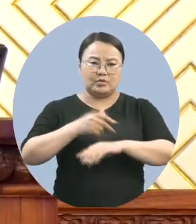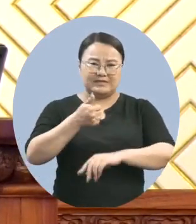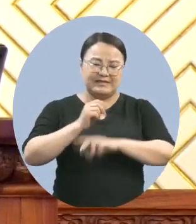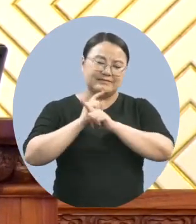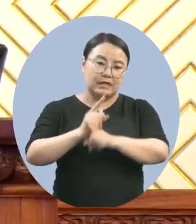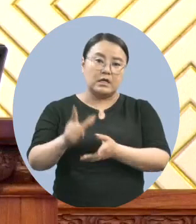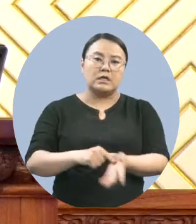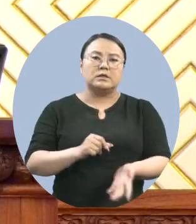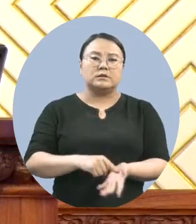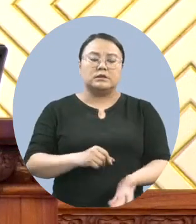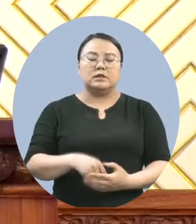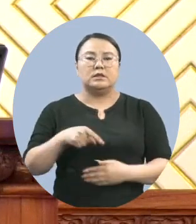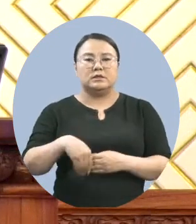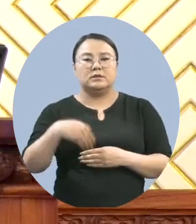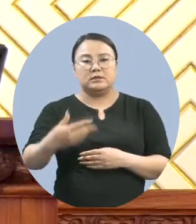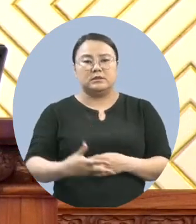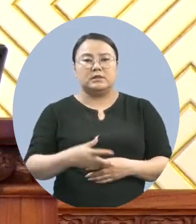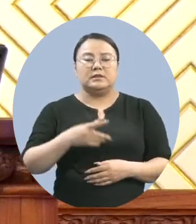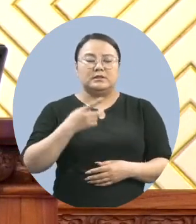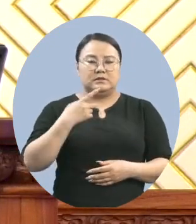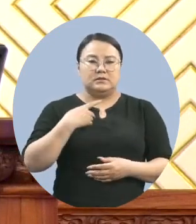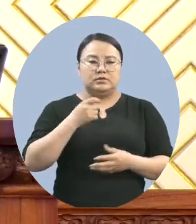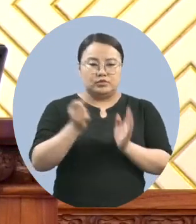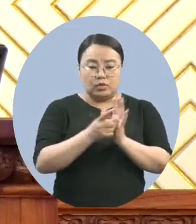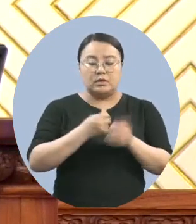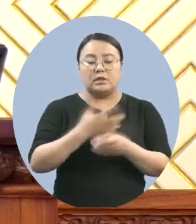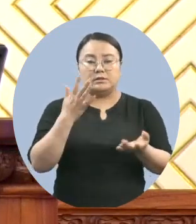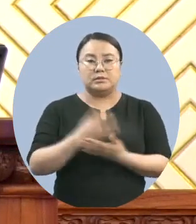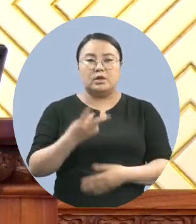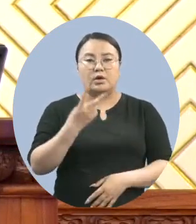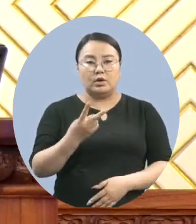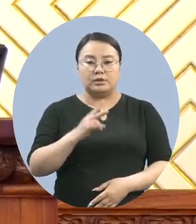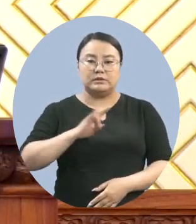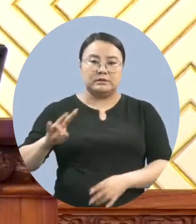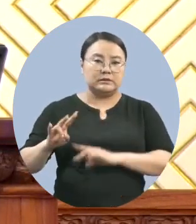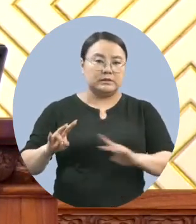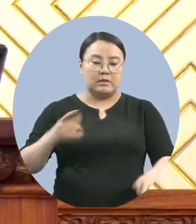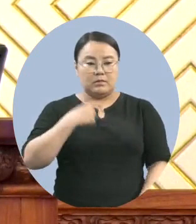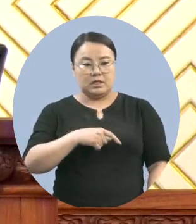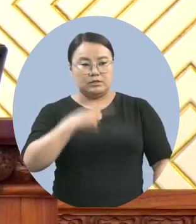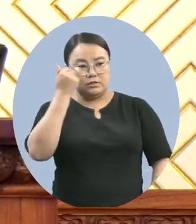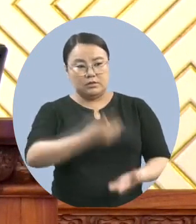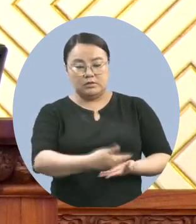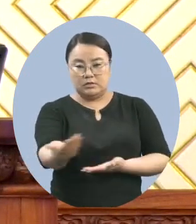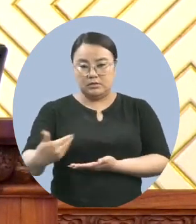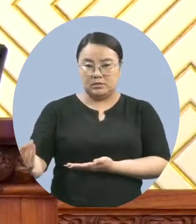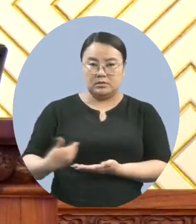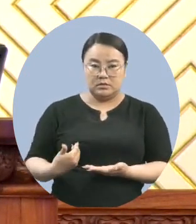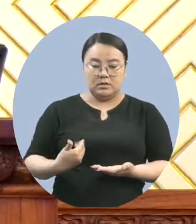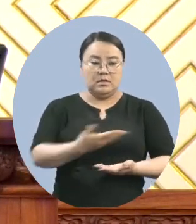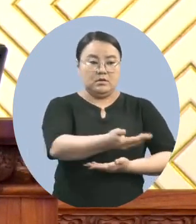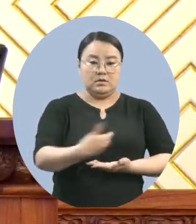мөрдөх ёстой. Өнөөг өнөөдөр зориуд зохон тэмдэглэж байна. Хоёр намын гишүүдийн гаргасан саналыг